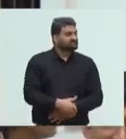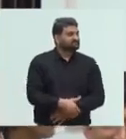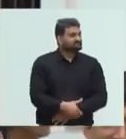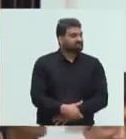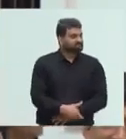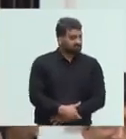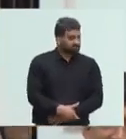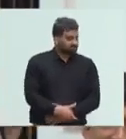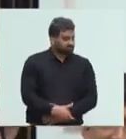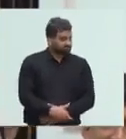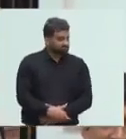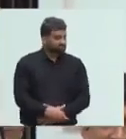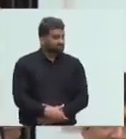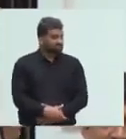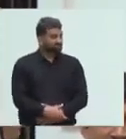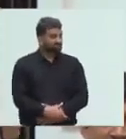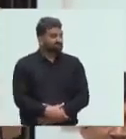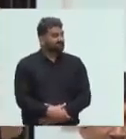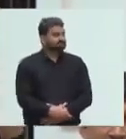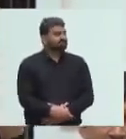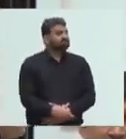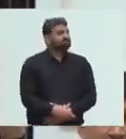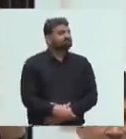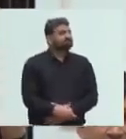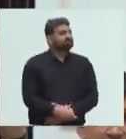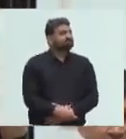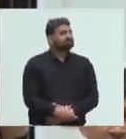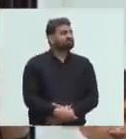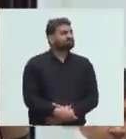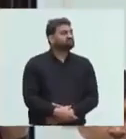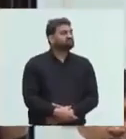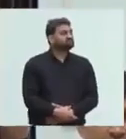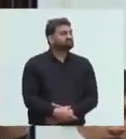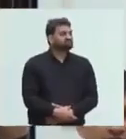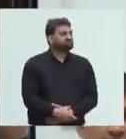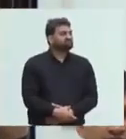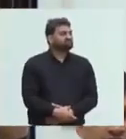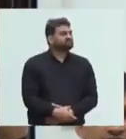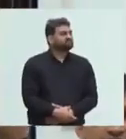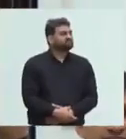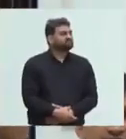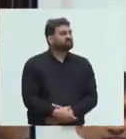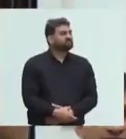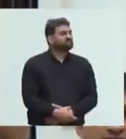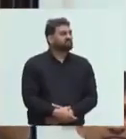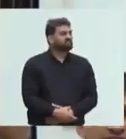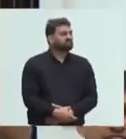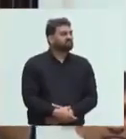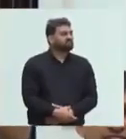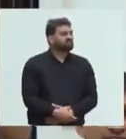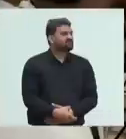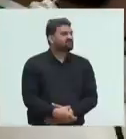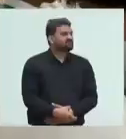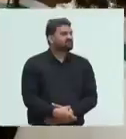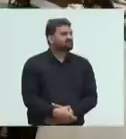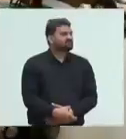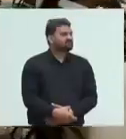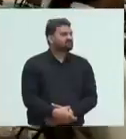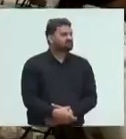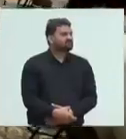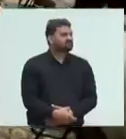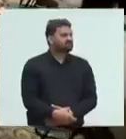जी, जब मैं 1997 में मैंने खेलना शुरू किया तो पहले बधिर लोग खेलते नहीं थे, मुझे किसी तरीके का सपोर्ट नहीं मिलता था,